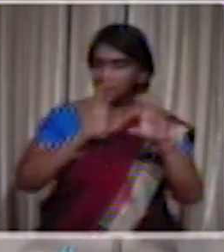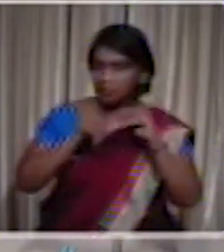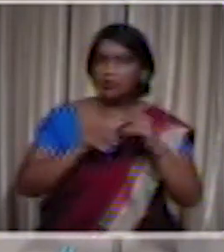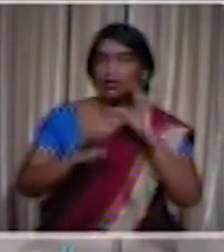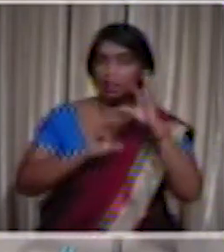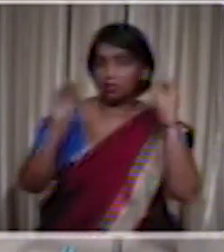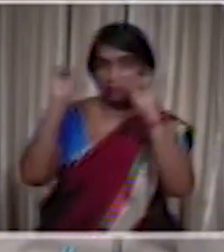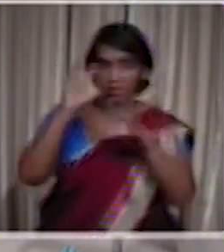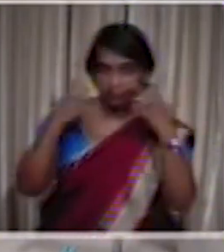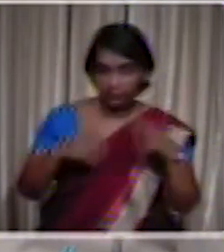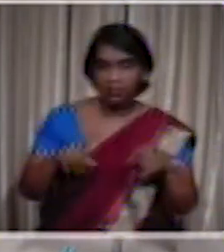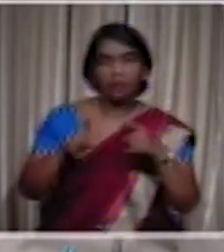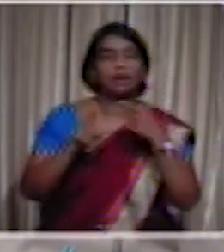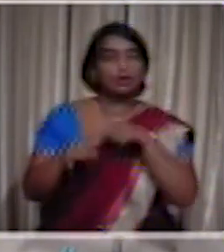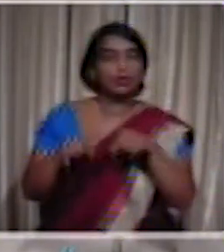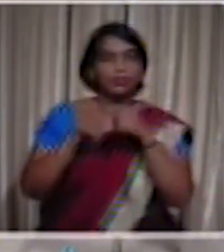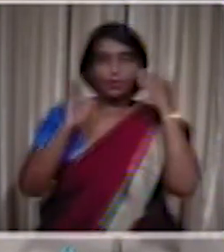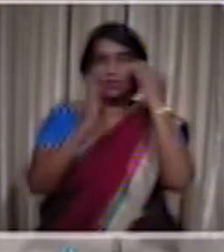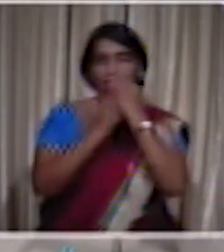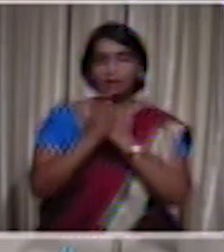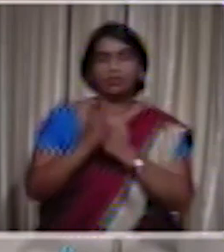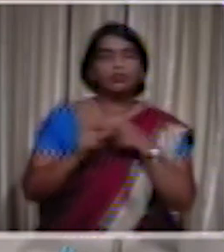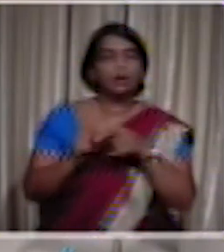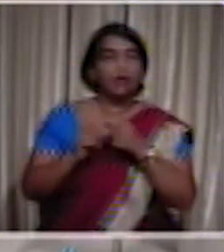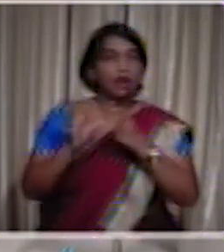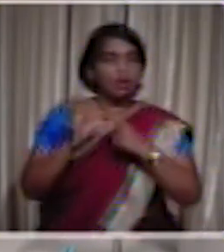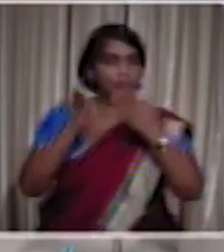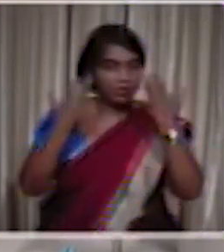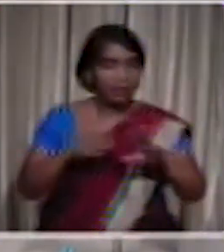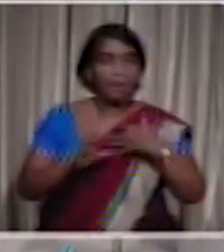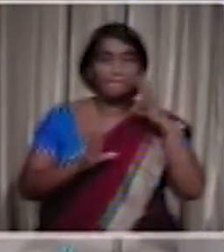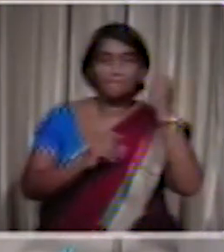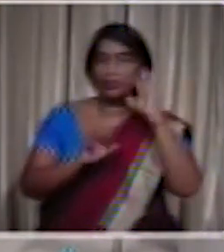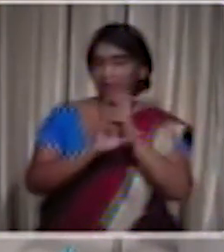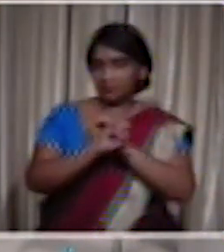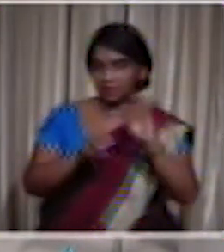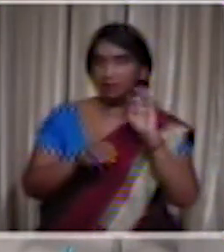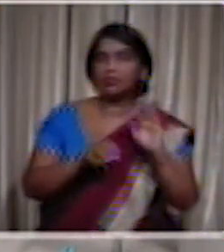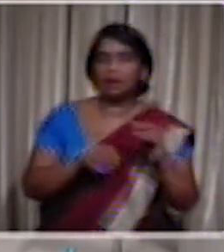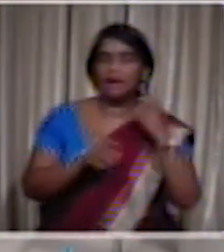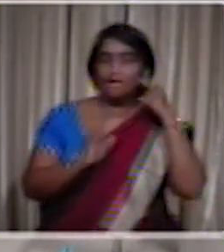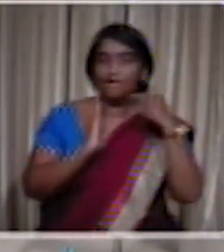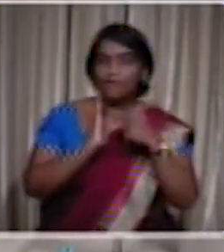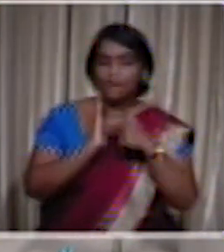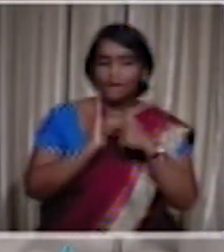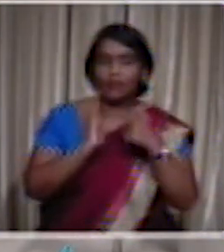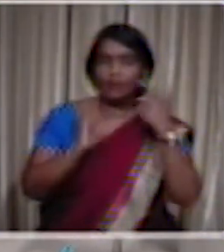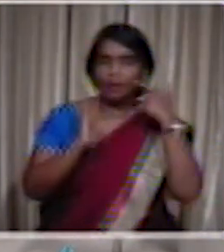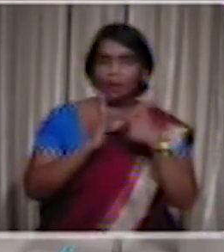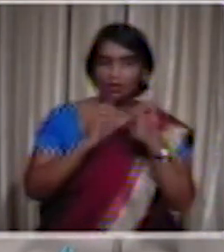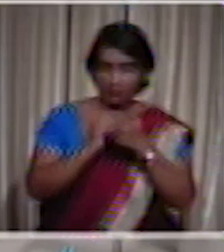කරලා අවසන් වෙලා තිනවා එනිසා මේ අගෝස්තු මාසයේ අවසන් වෙන්න කලින් ප්‍රතිඵල නිකුත් කිරීමට විභාග දෙපාර්තමේන්තුව කටයුතු කරගෙන